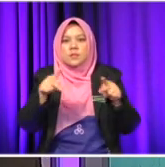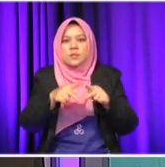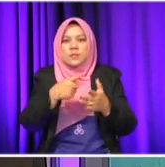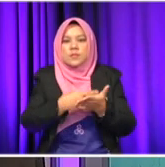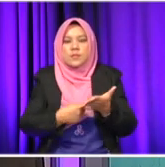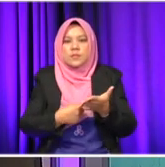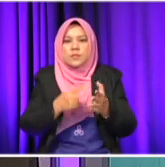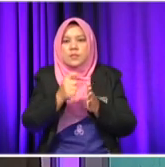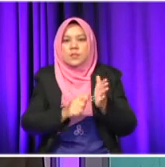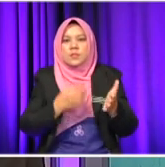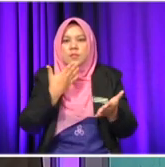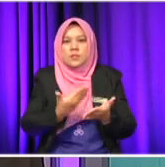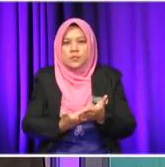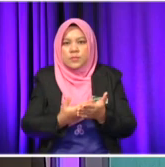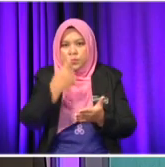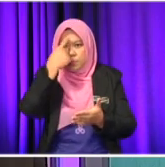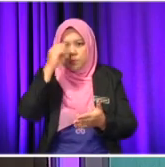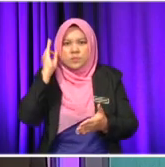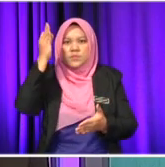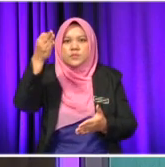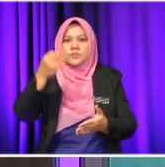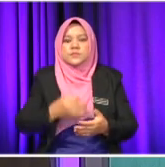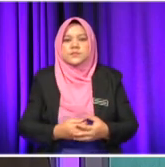yang lagi terbaik untuk pada masa depan